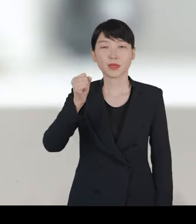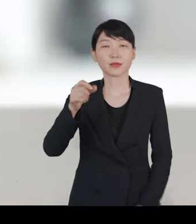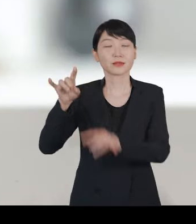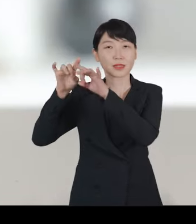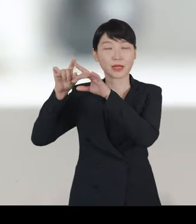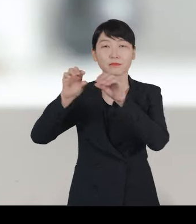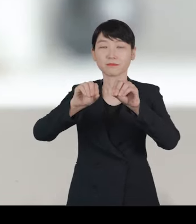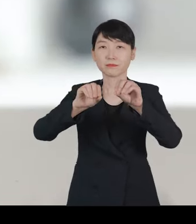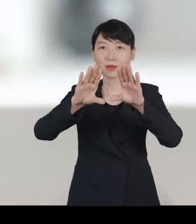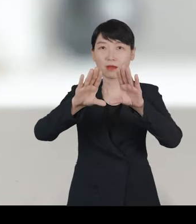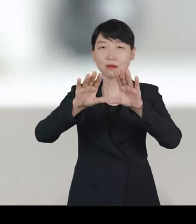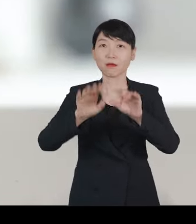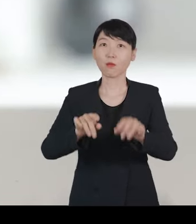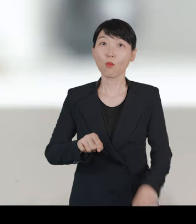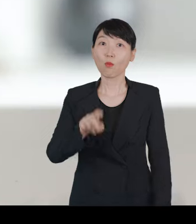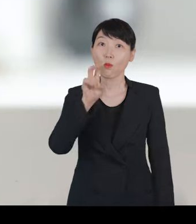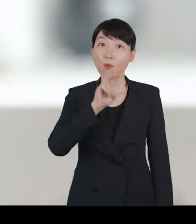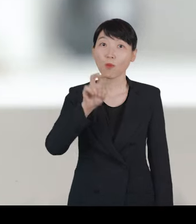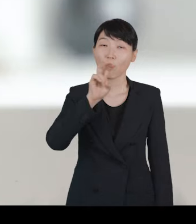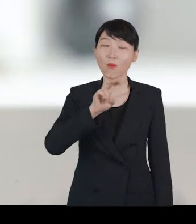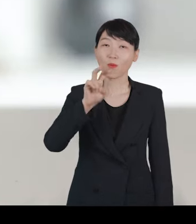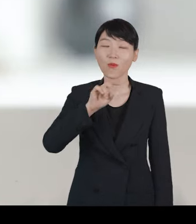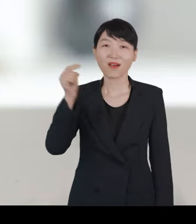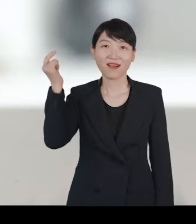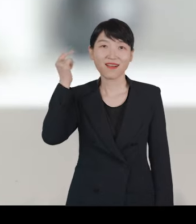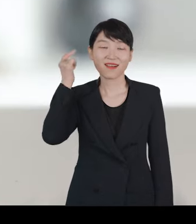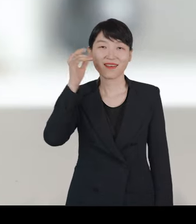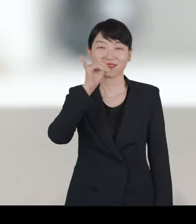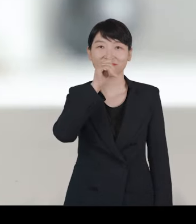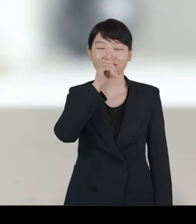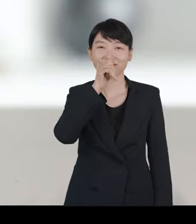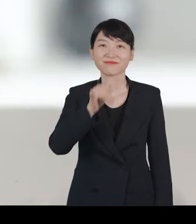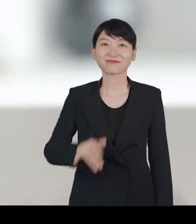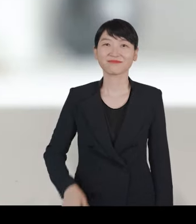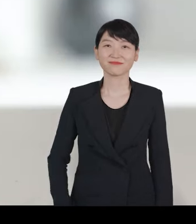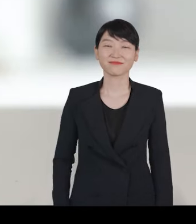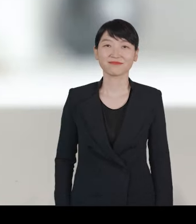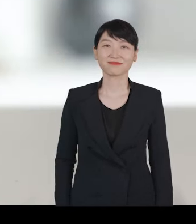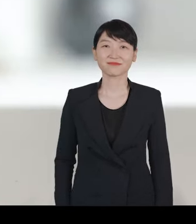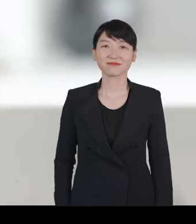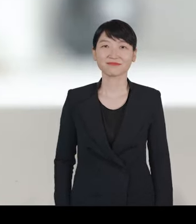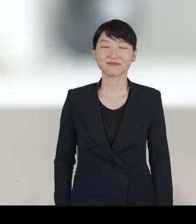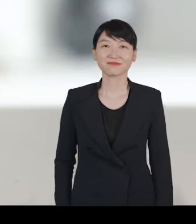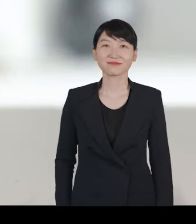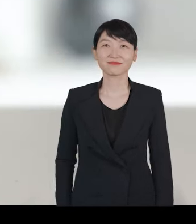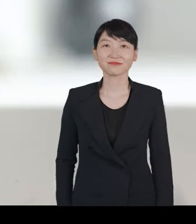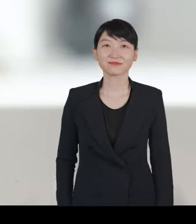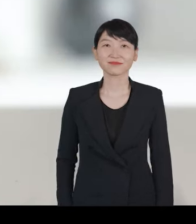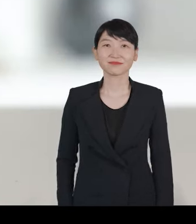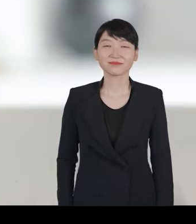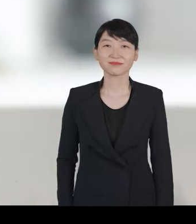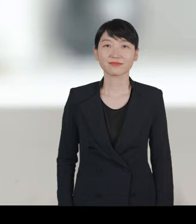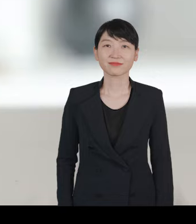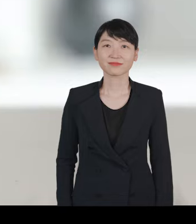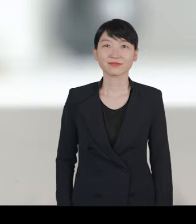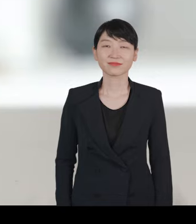KBS 쿨 FM 라디오를 들려드릴게요. 어두워지지 않을게